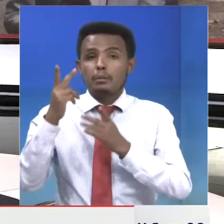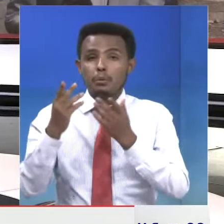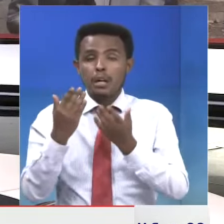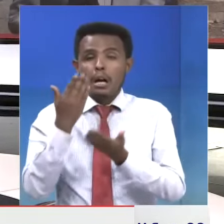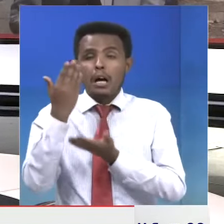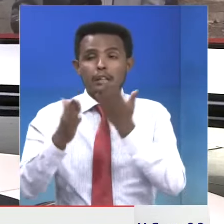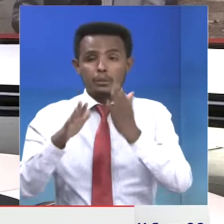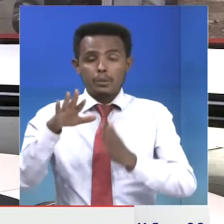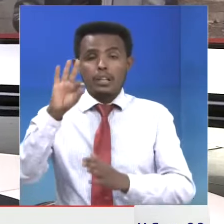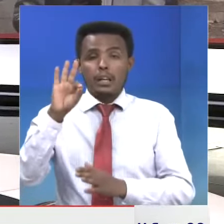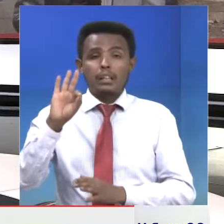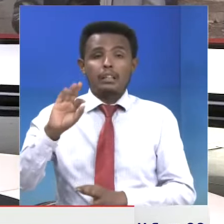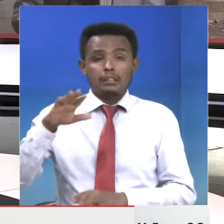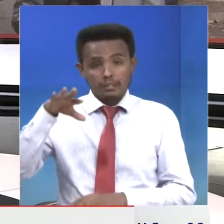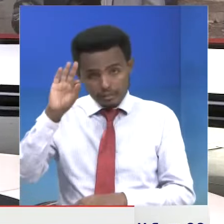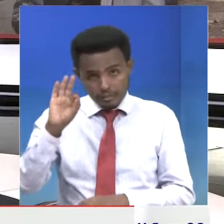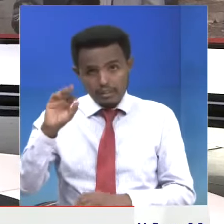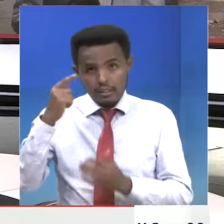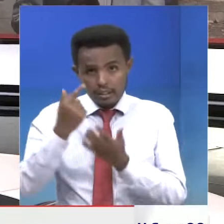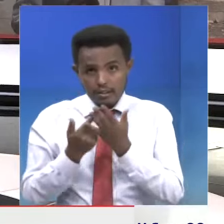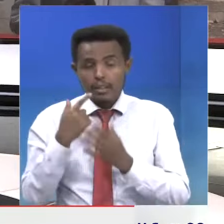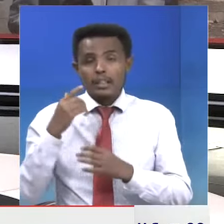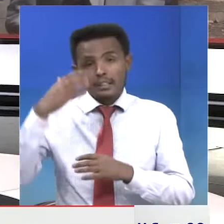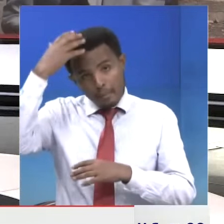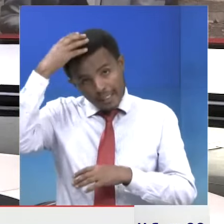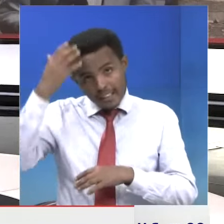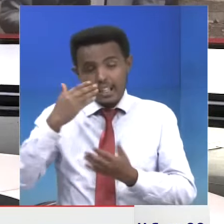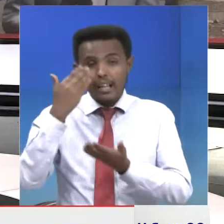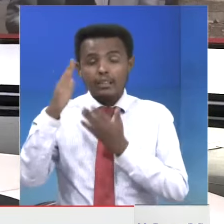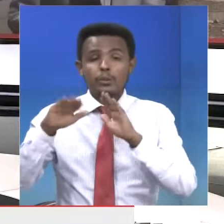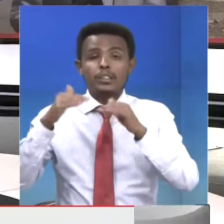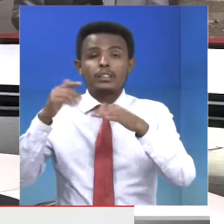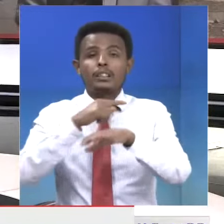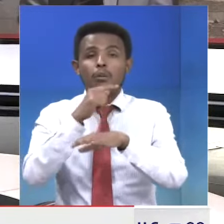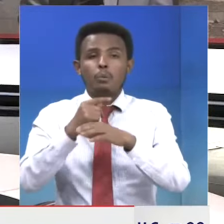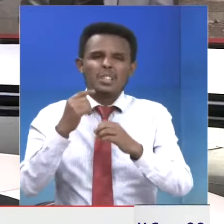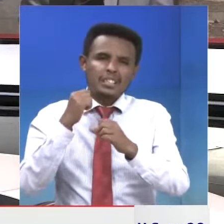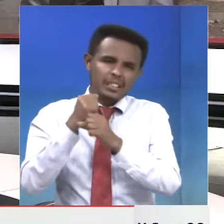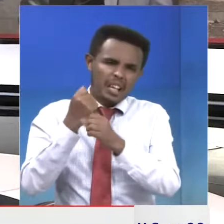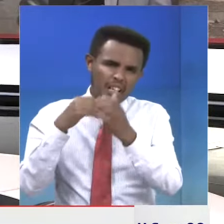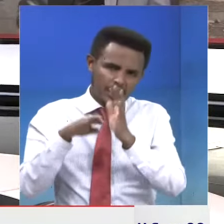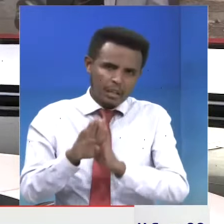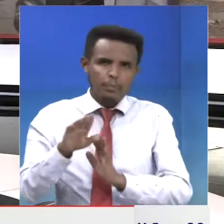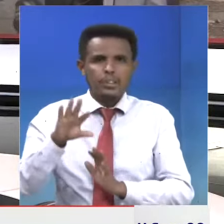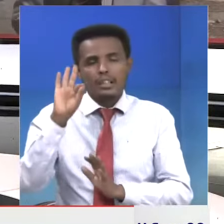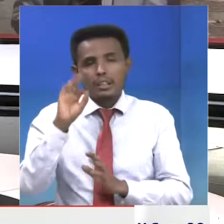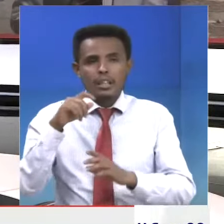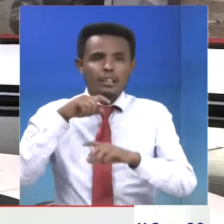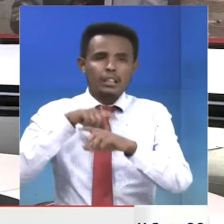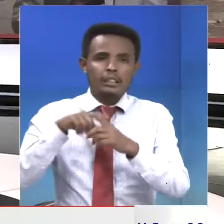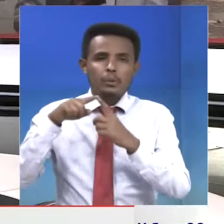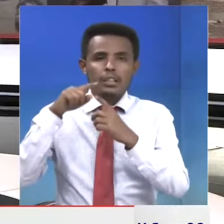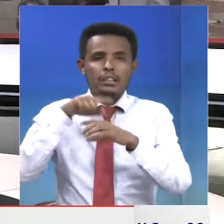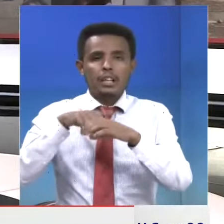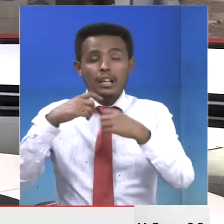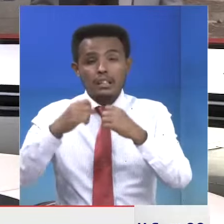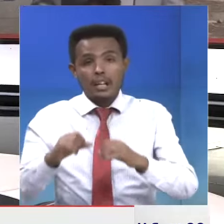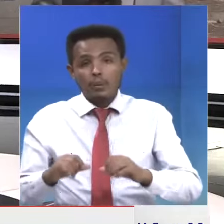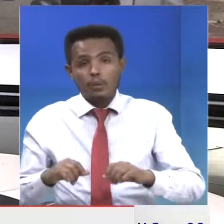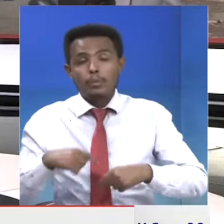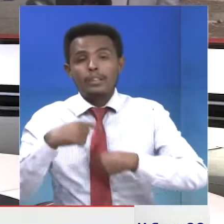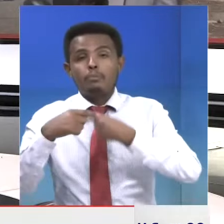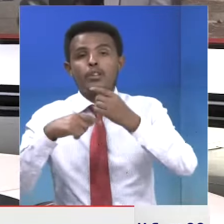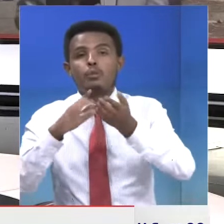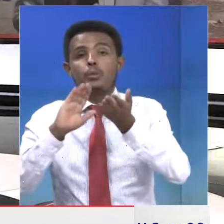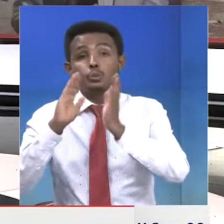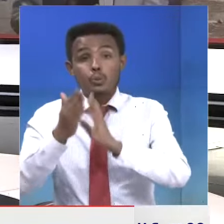አገልግሎት እየሰጠ ይገኛል። የመንግስት አገልግሎት ሰጪ ተቋማትም በተወሰነ መልኩ ወደ ስራ እየገቡ ይገኛሉ። ከጊዜ ወደ ጊዜ እየተጠናከሩ የሚሄዱበት መንገድ እንዳለም